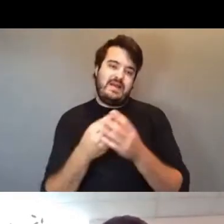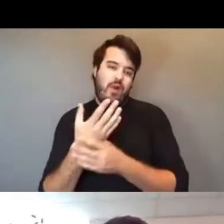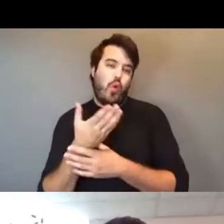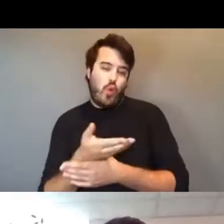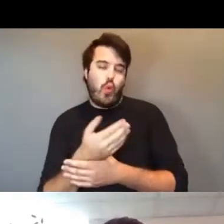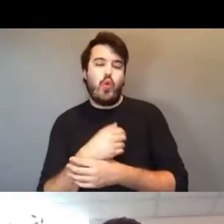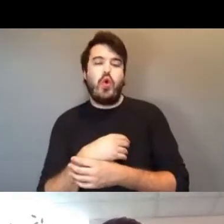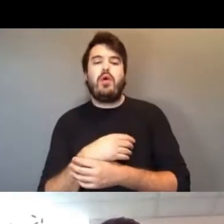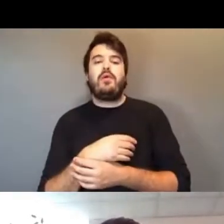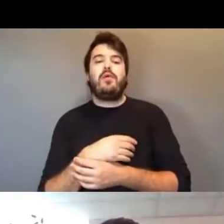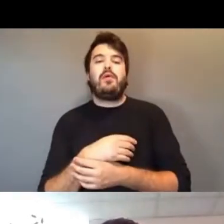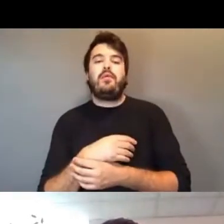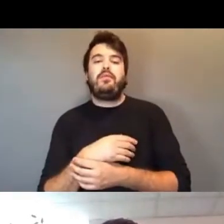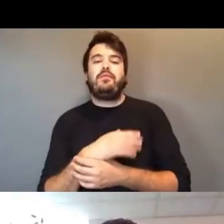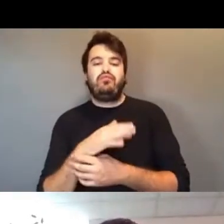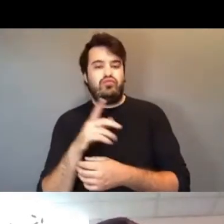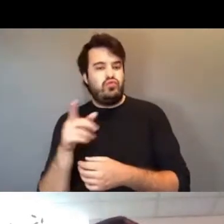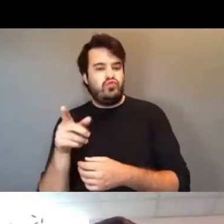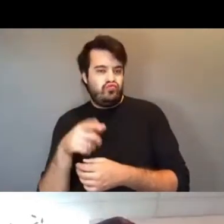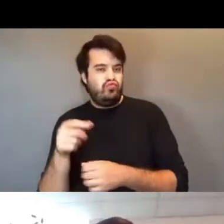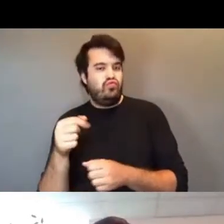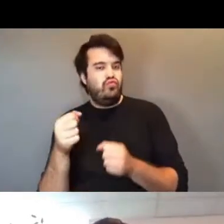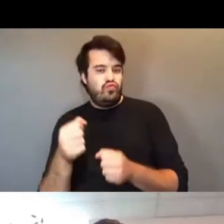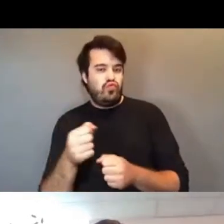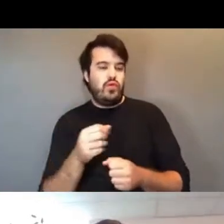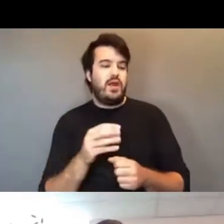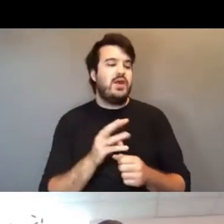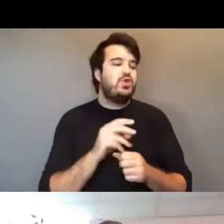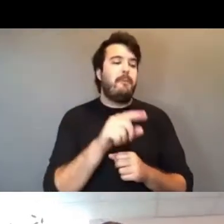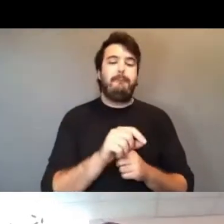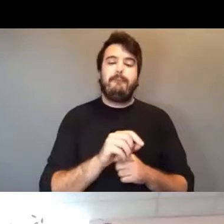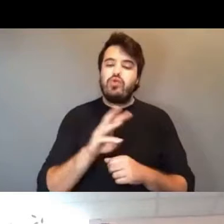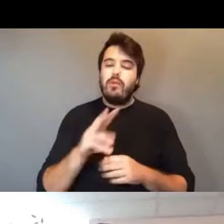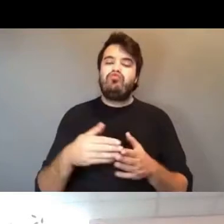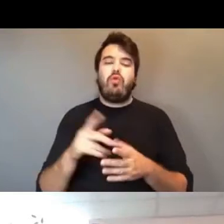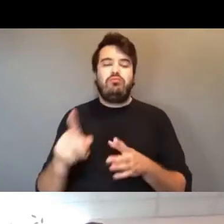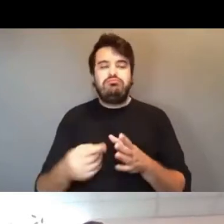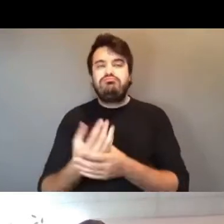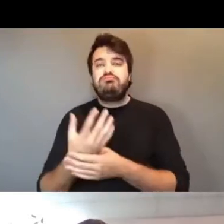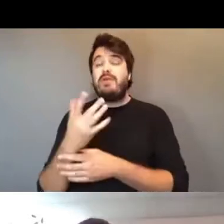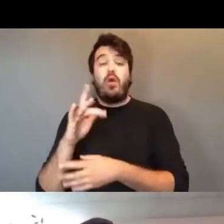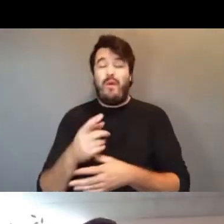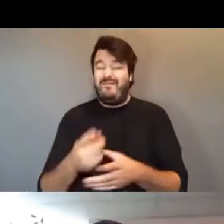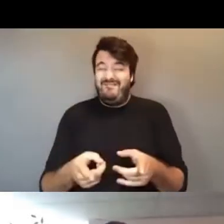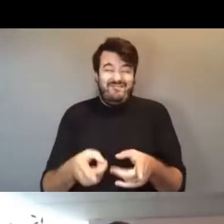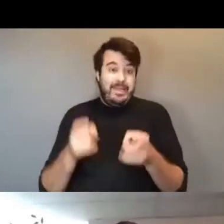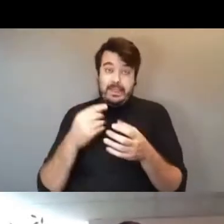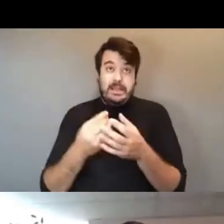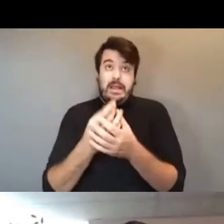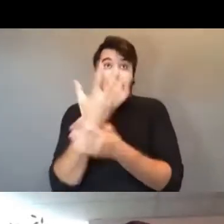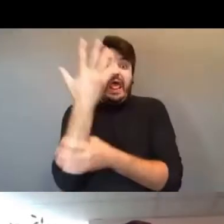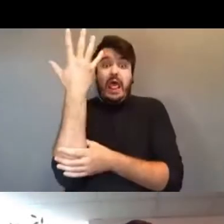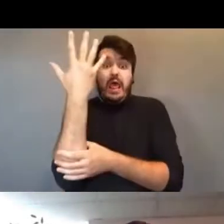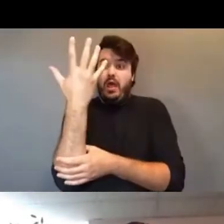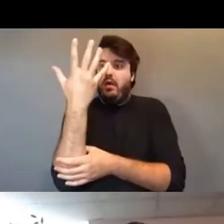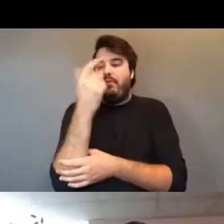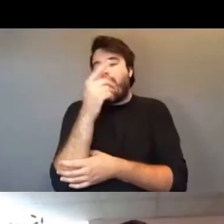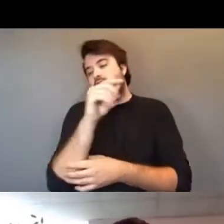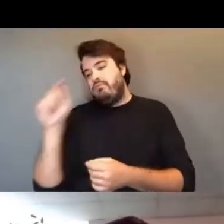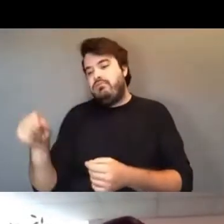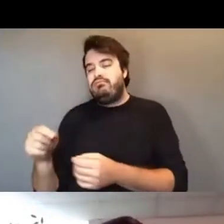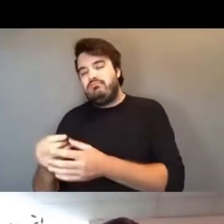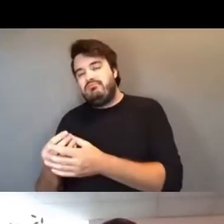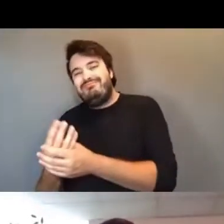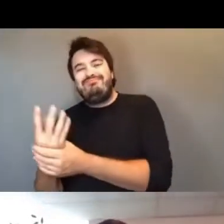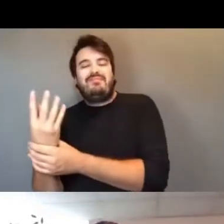Et puis, vous pouvez en semer souvent parce qu'elle arrive tellement vite à maturité que vous pouvez semer de la